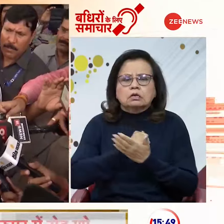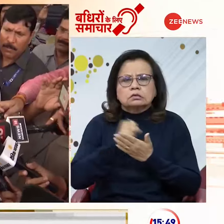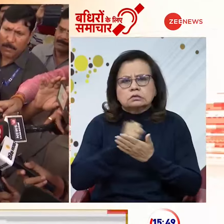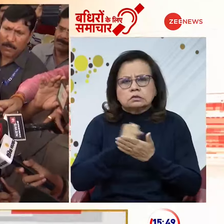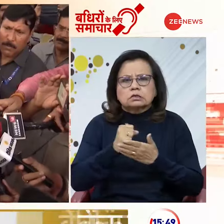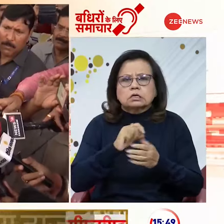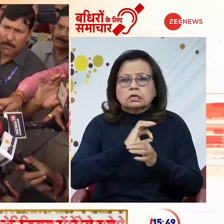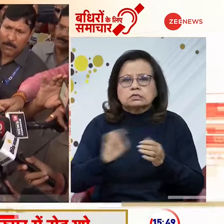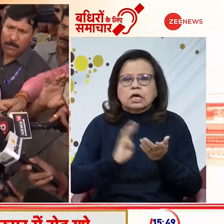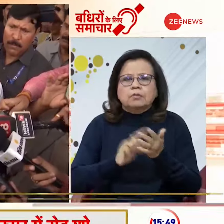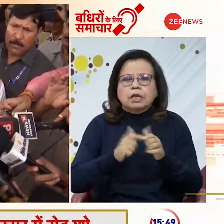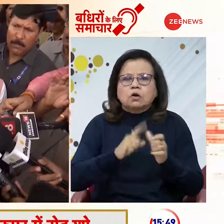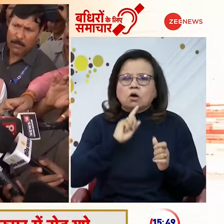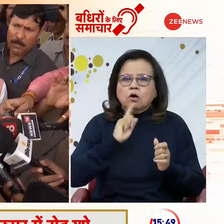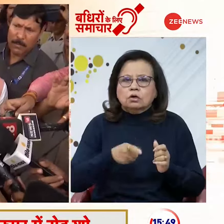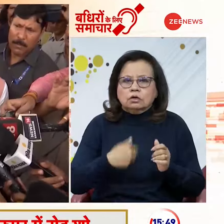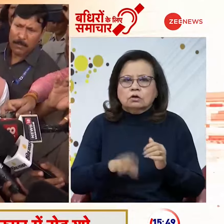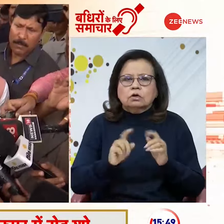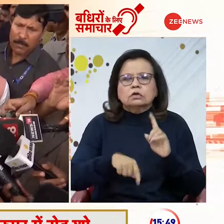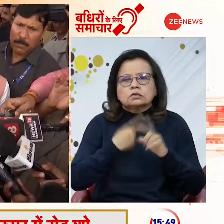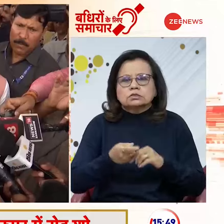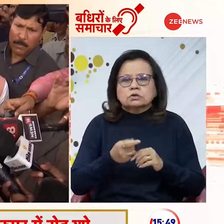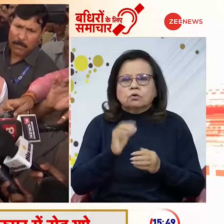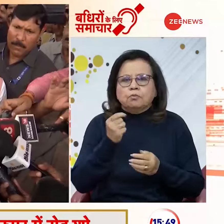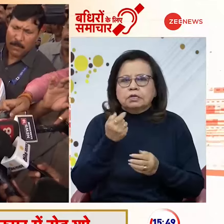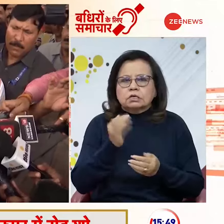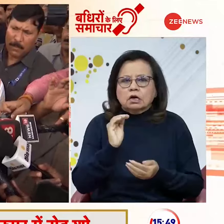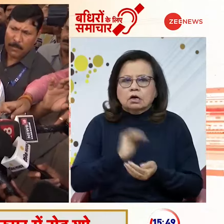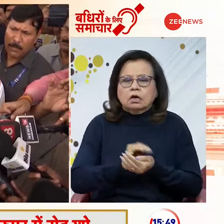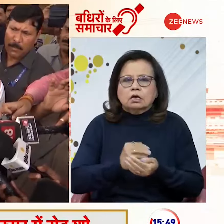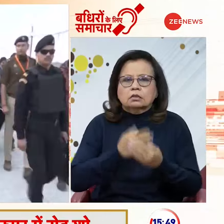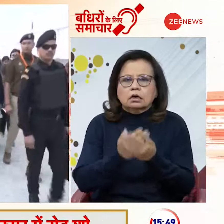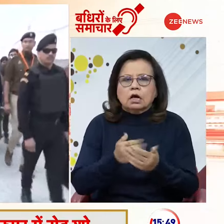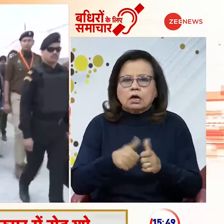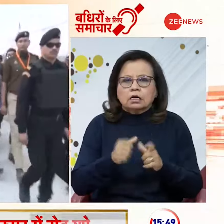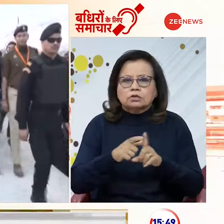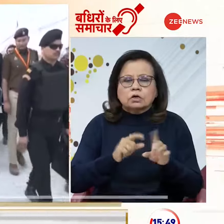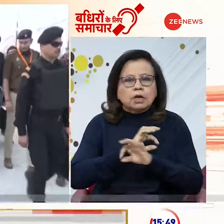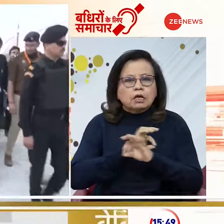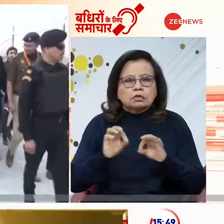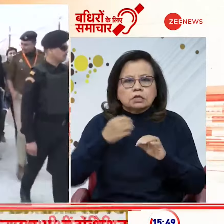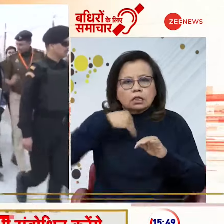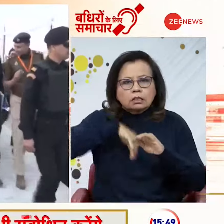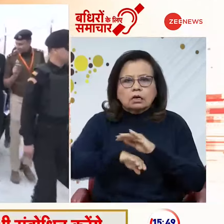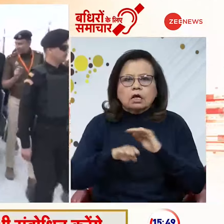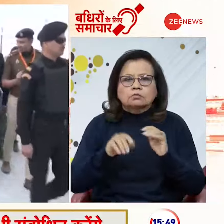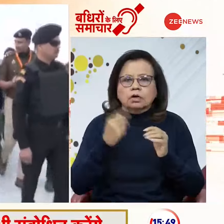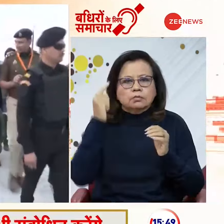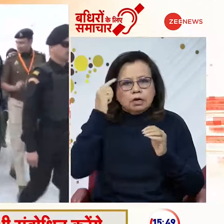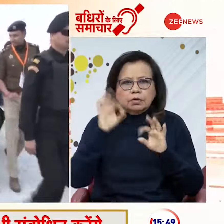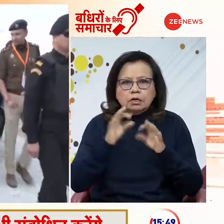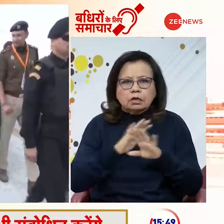कसर नहीं छोड़ी किसी विधायक को धमकाया गया तो किसी को पाकेज दिया गया अखलेश ने कहा कि मैं किसी की अंतरात्मा के बारे में नहीं